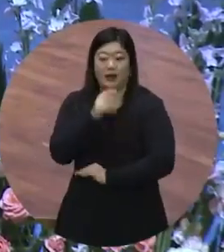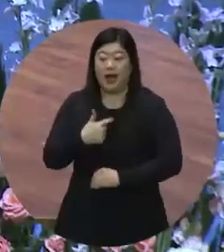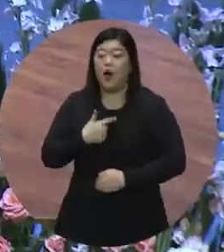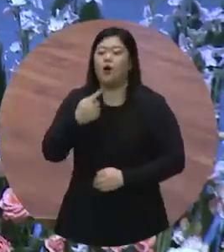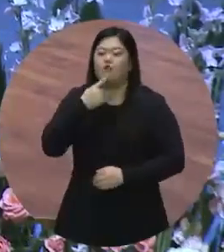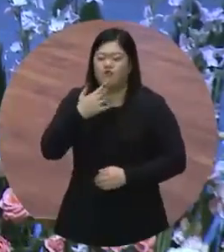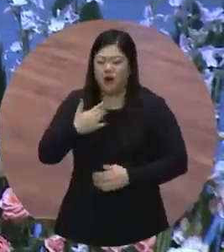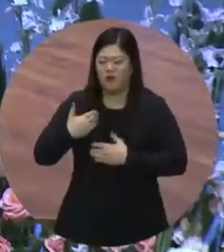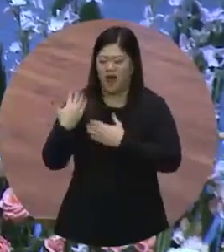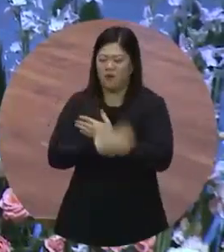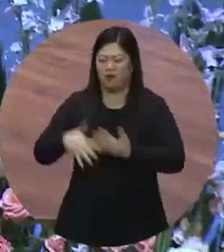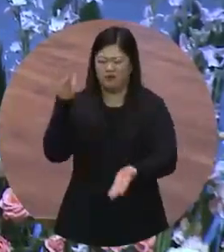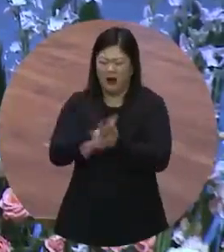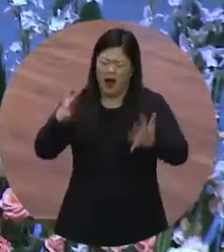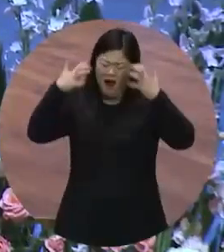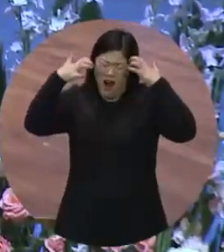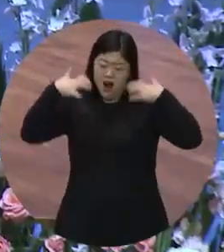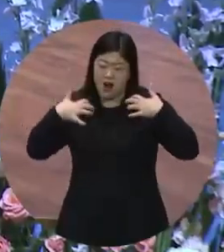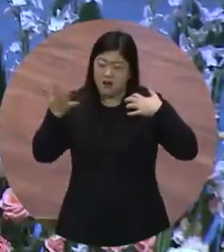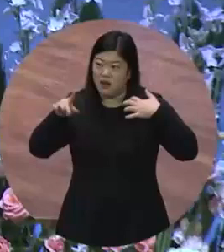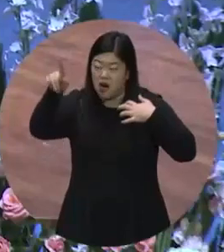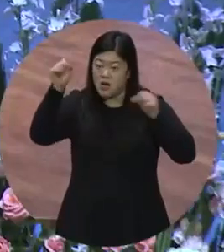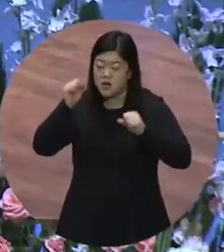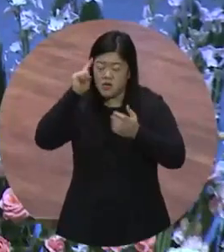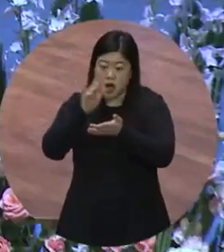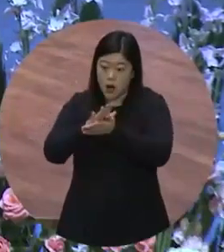열이 많아서 더운데 또 못 살아.